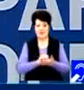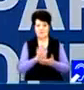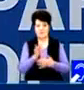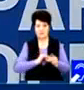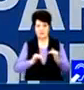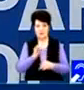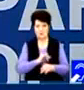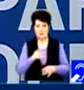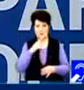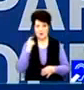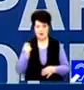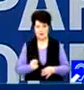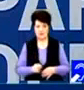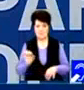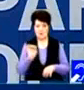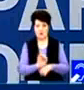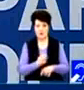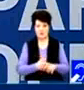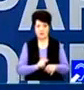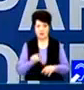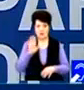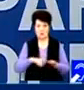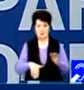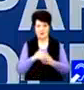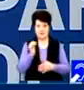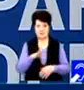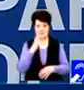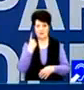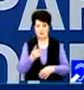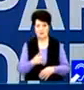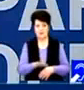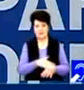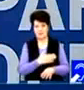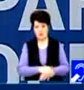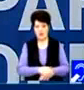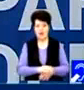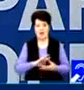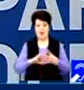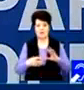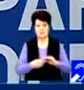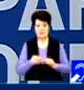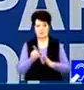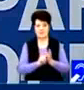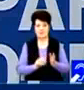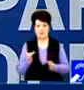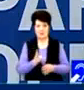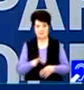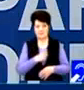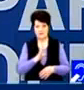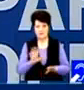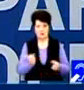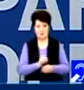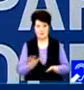dialogul politic blocajul în care ne aflăm după alegeri să fie unul de durată iar în rezultat pensionarii ar fi putut să